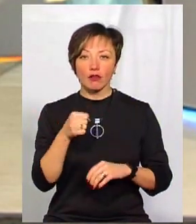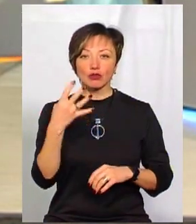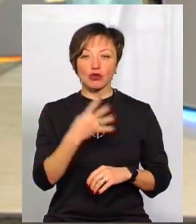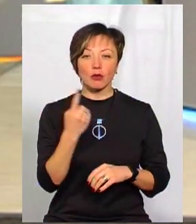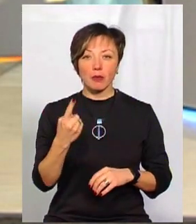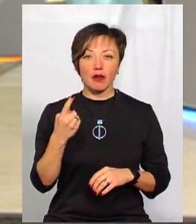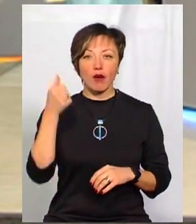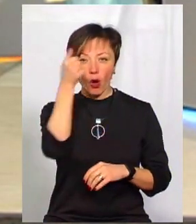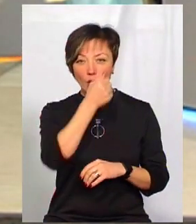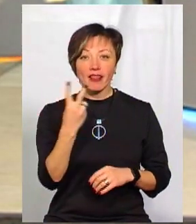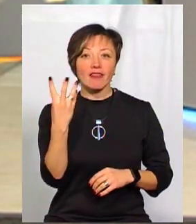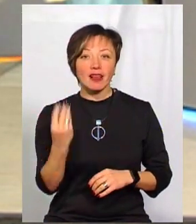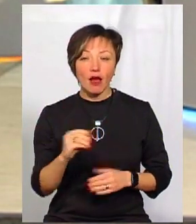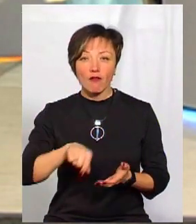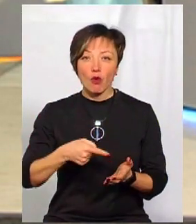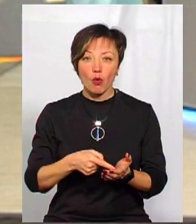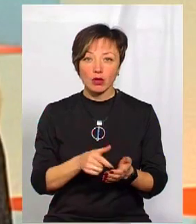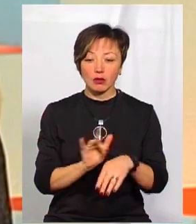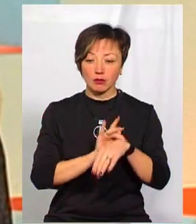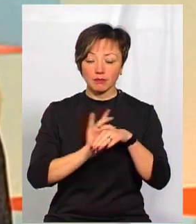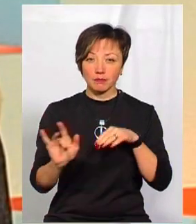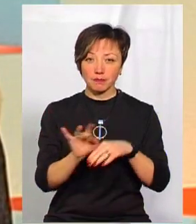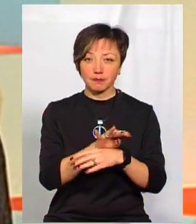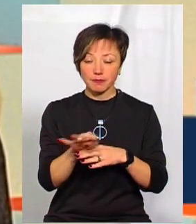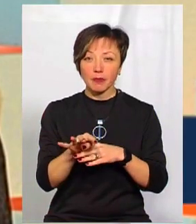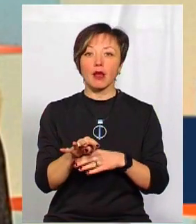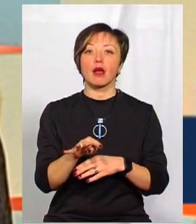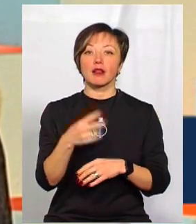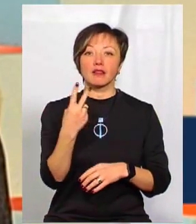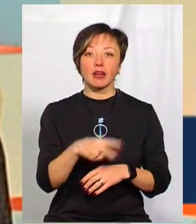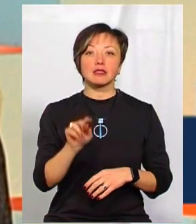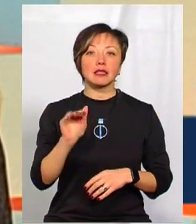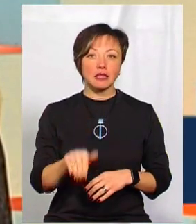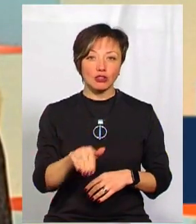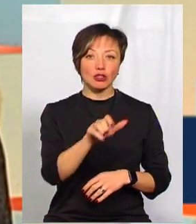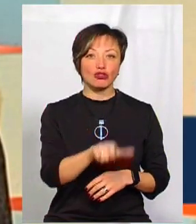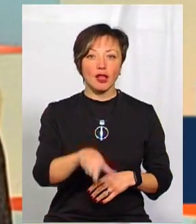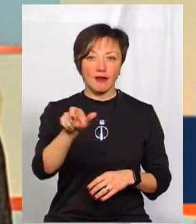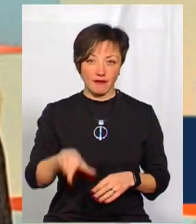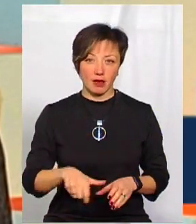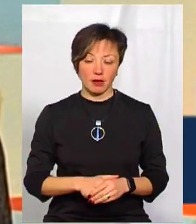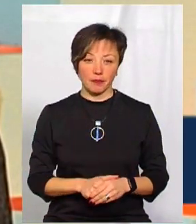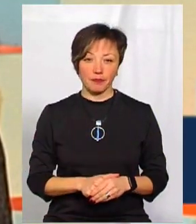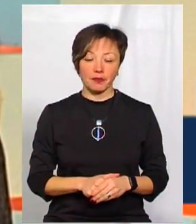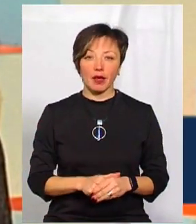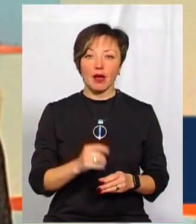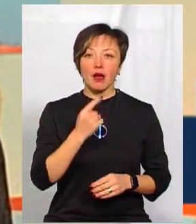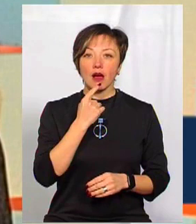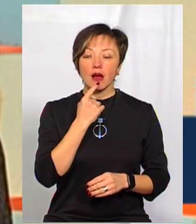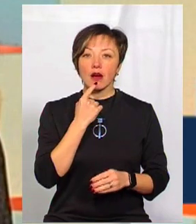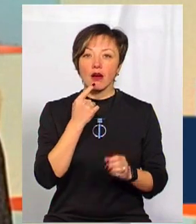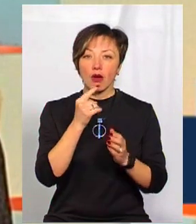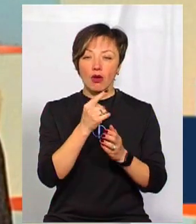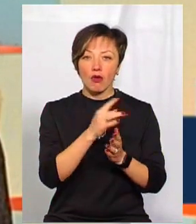41-го року. Тільки за два дні в місті фашистськими палачами було розстріляно 20 тисяч чоловік. Кровавою